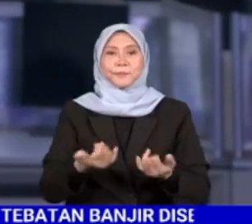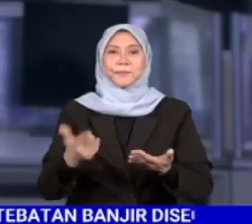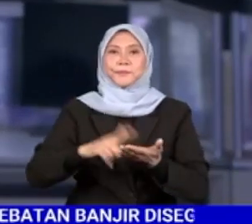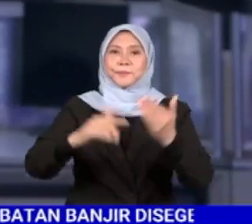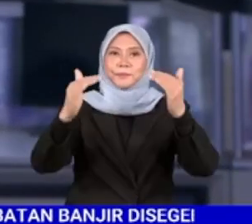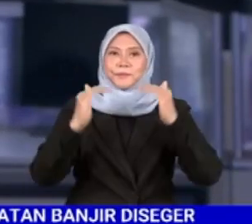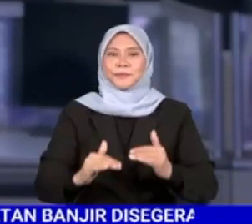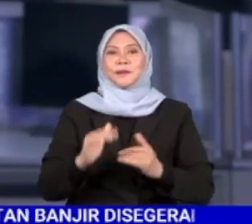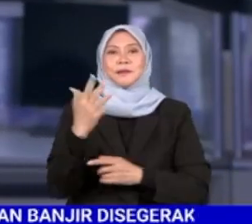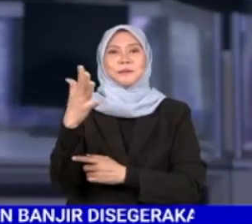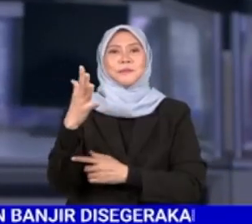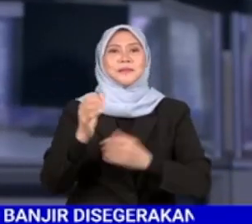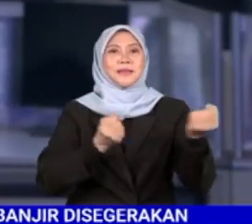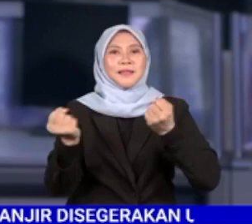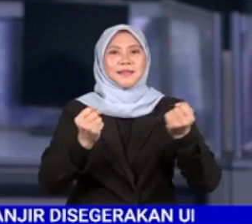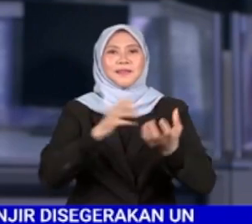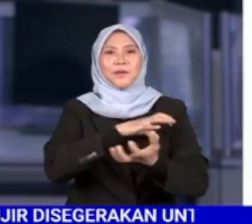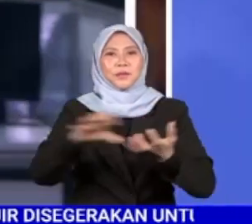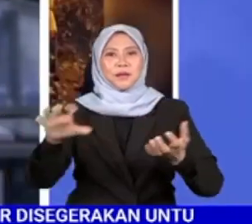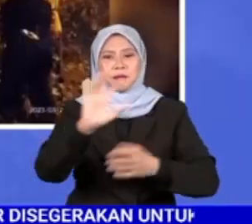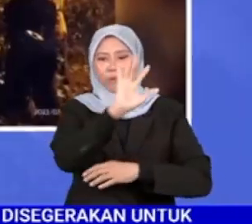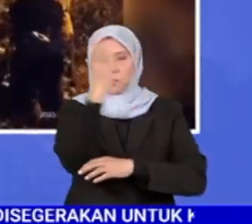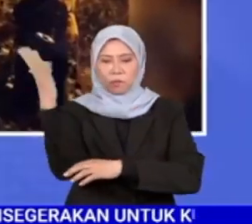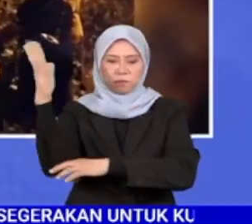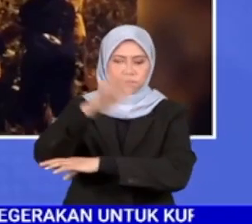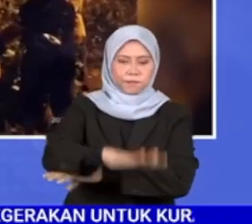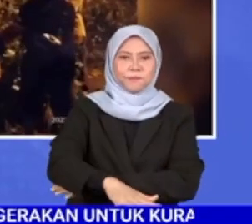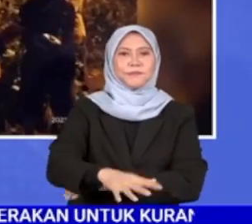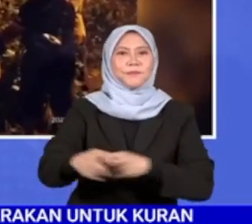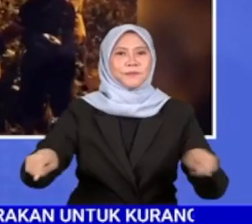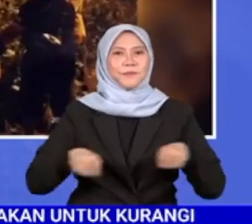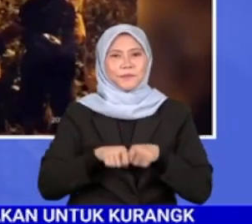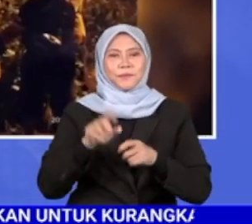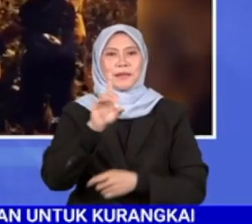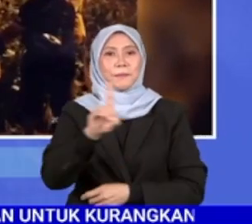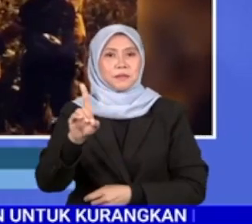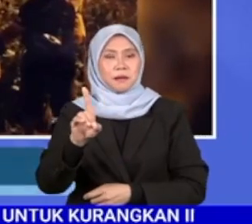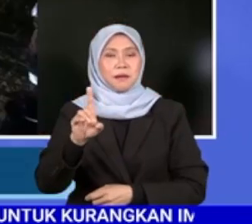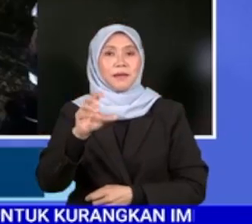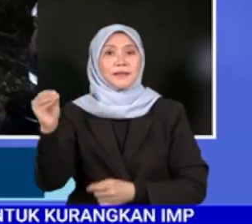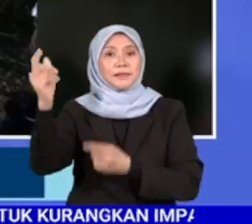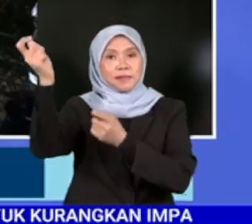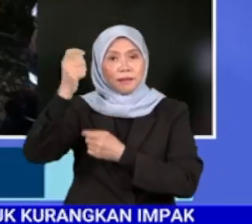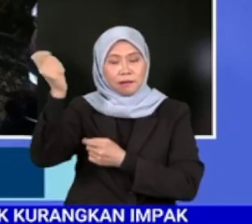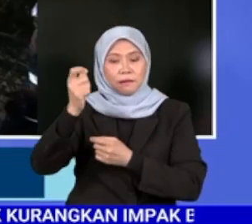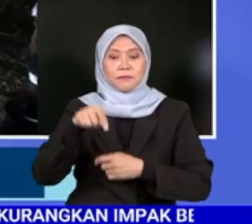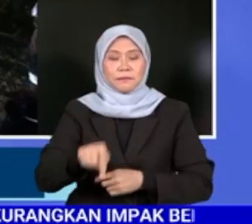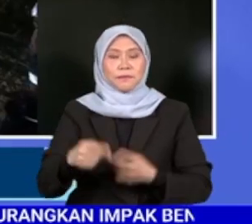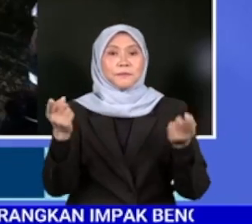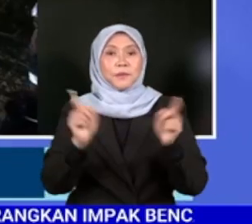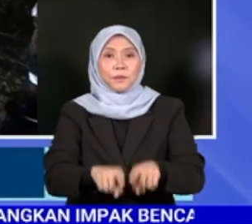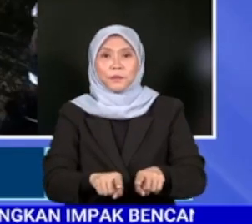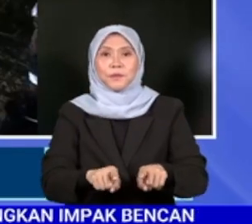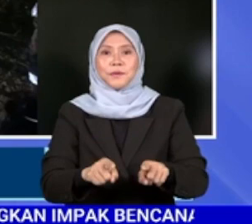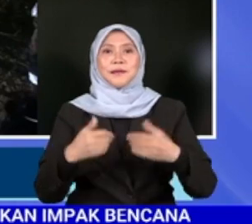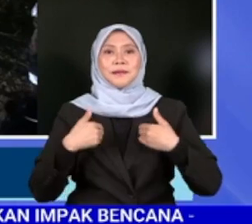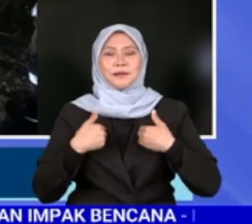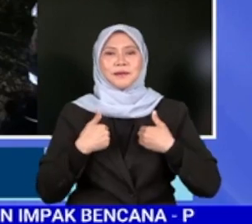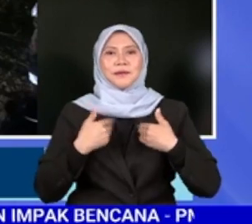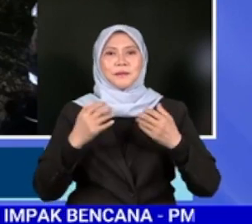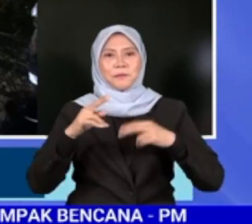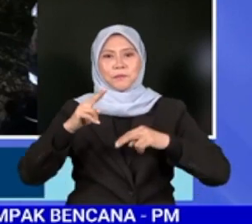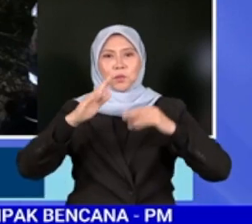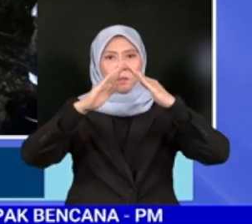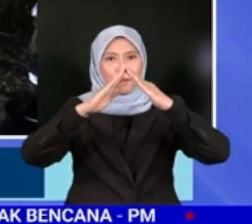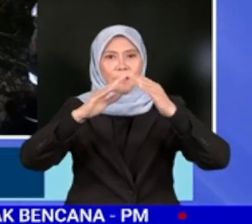seterusnya. 15 kereta rosak di 4 pokok tumbang di beberapa lokasi sekitar Damansara dan Selayang. Insiden turut mengakibatkan beberapa struktur rumah